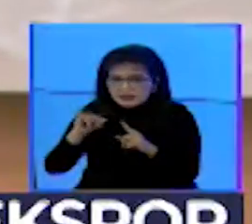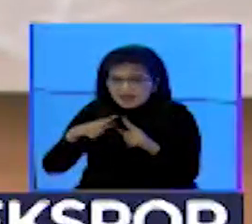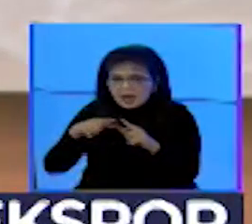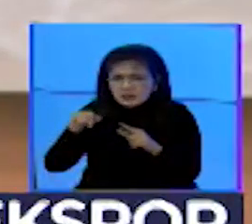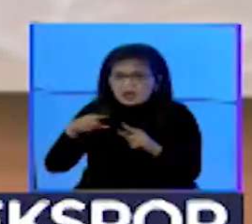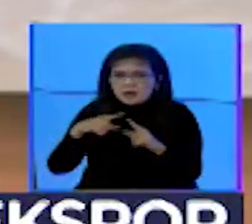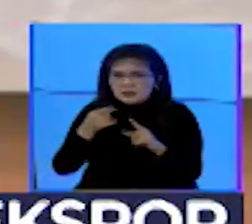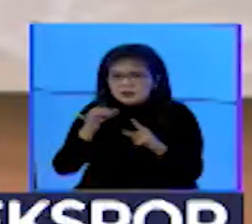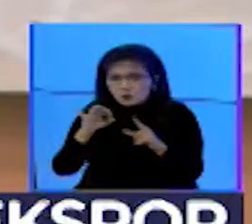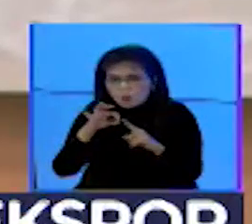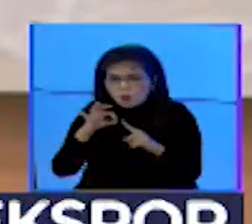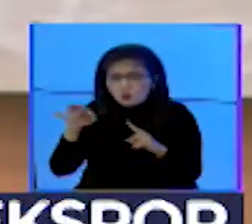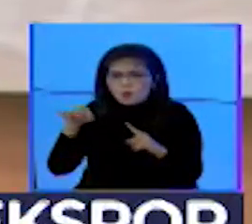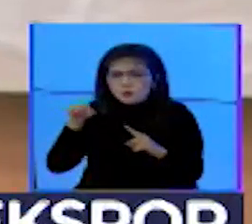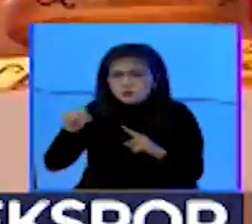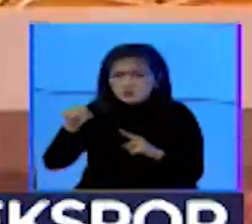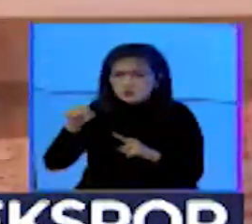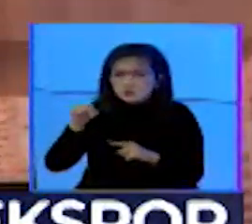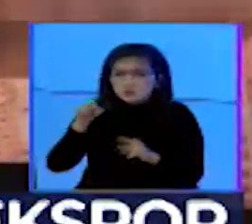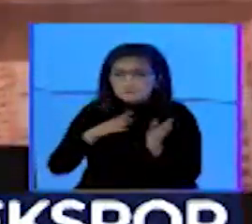Mekah Madinah juga kita sudah pernah ngirim.